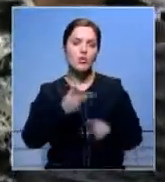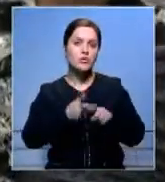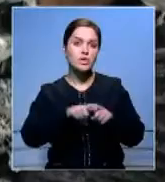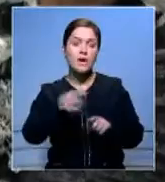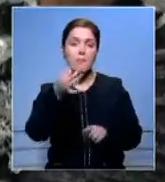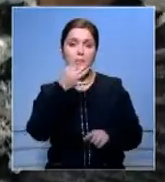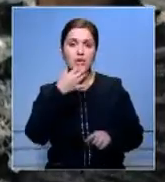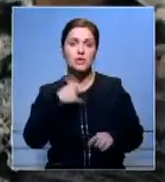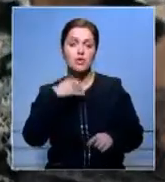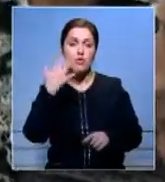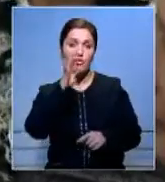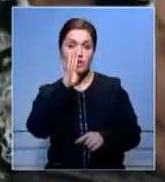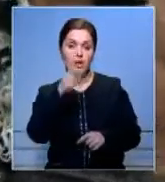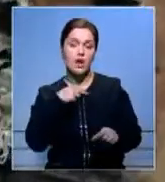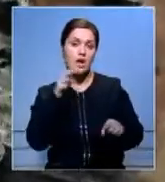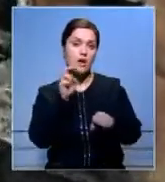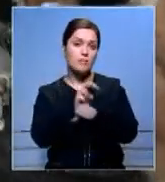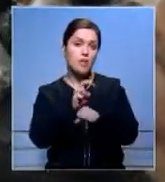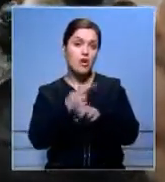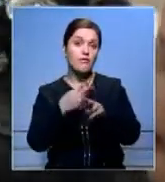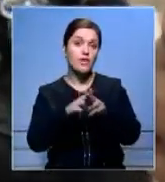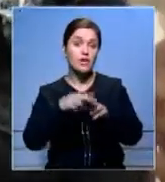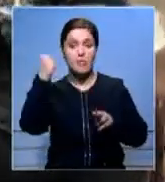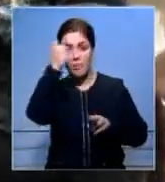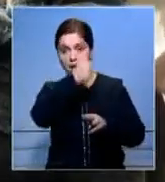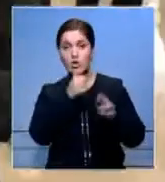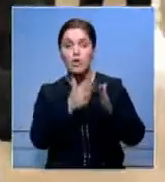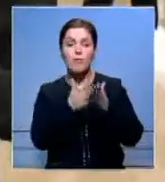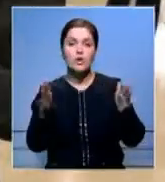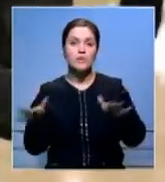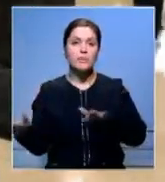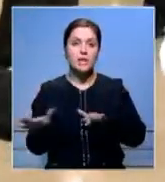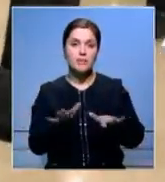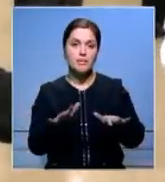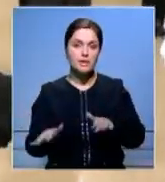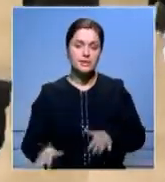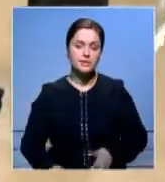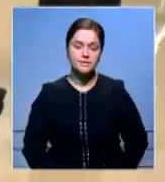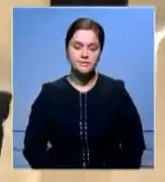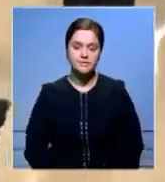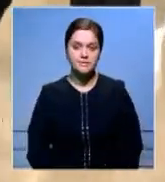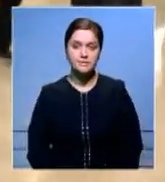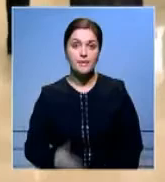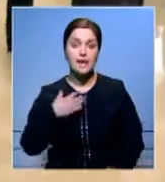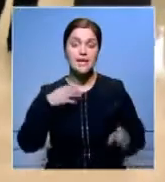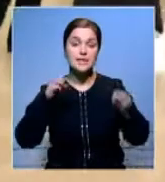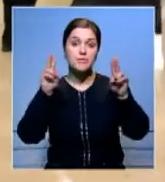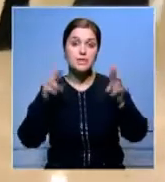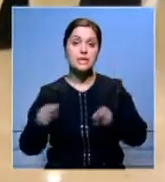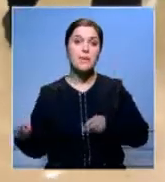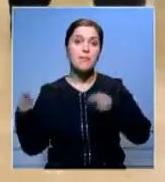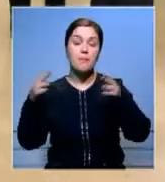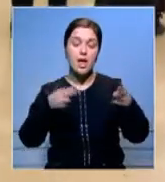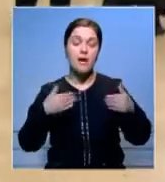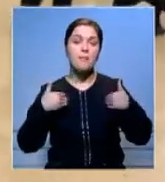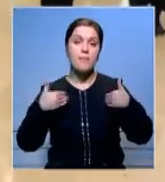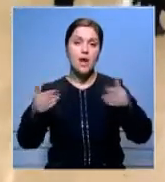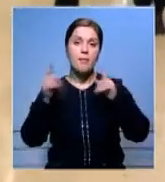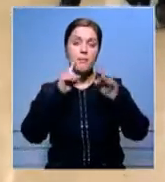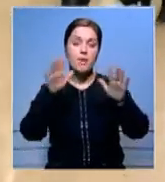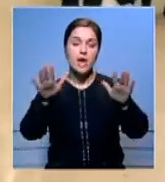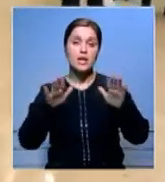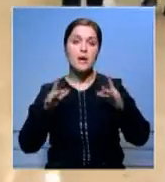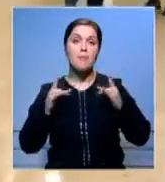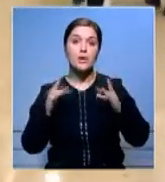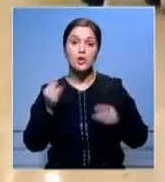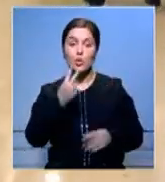год сюда прихожу, но в этом году гораздо больше мероприятий. Я специально приехала поздравить парламентариев с праздником